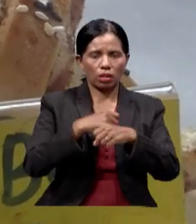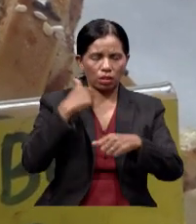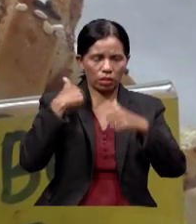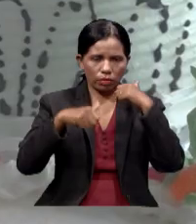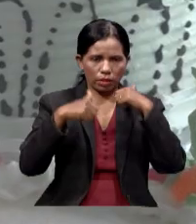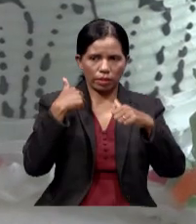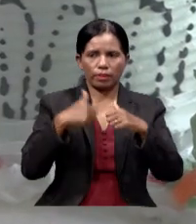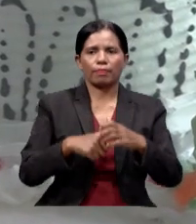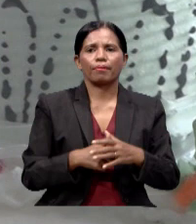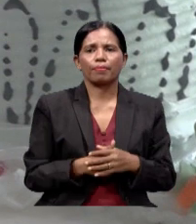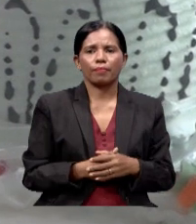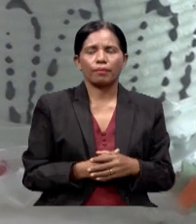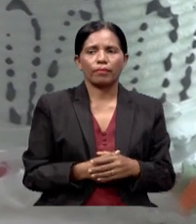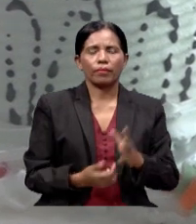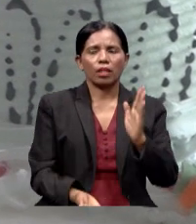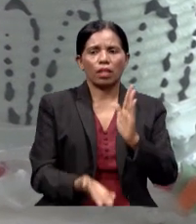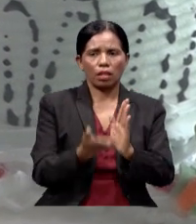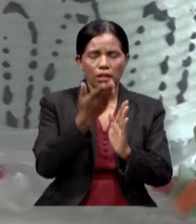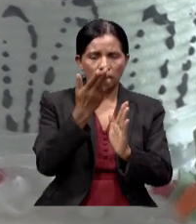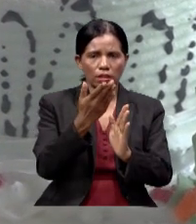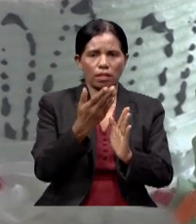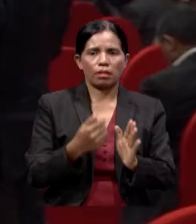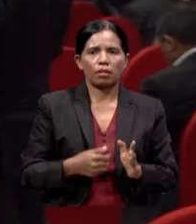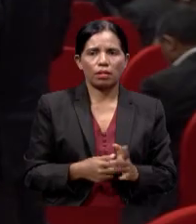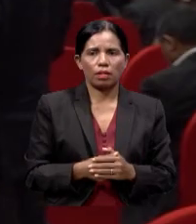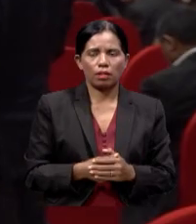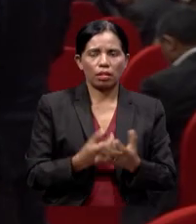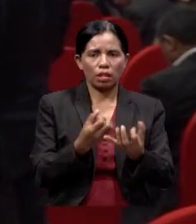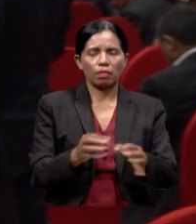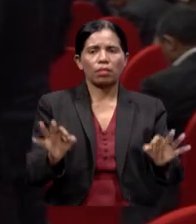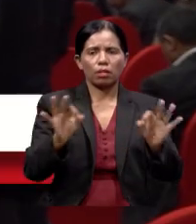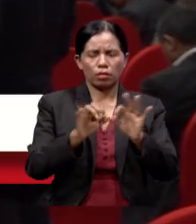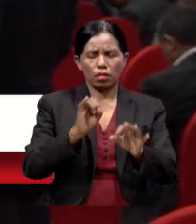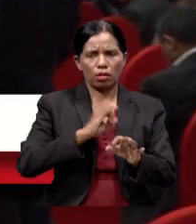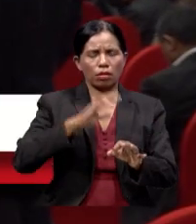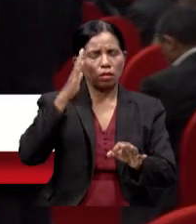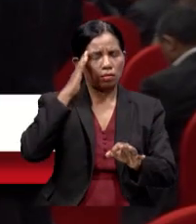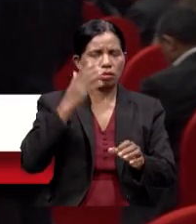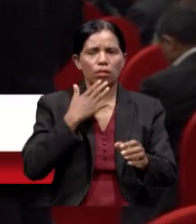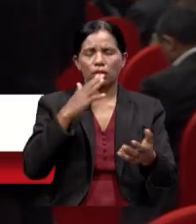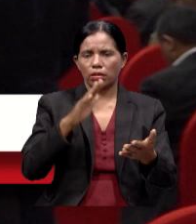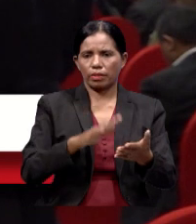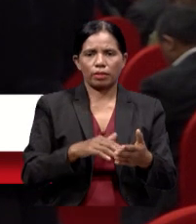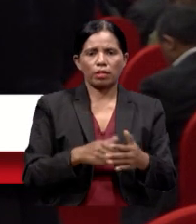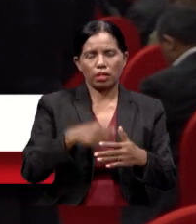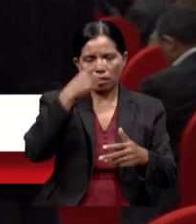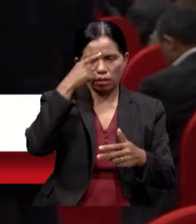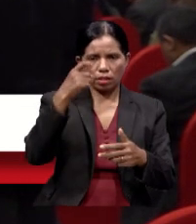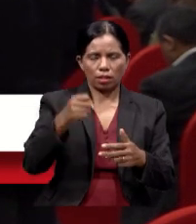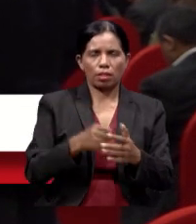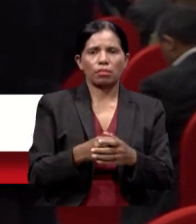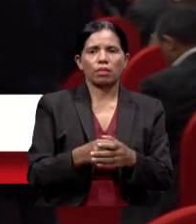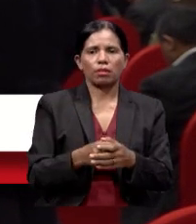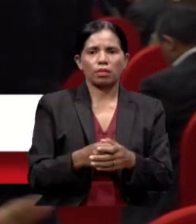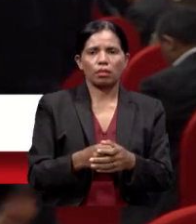negosio. Kahasai imposto importação né ao ano ineladun diak tamba e a